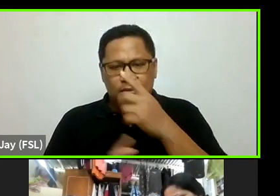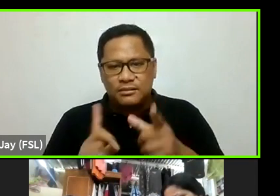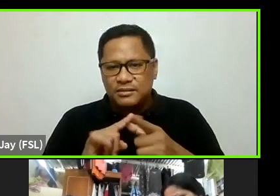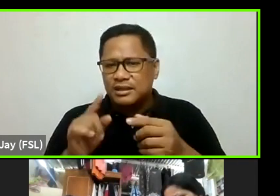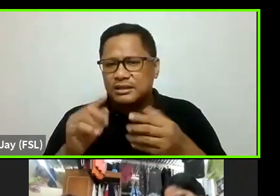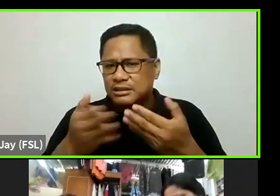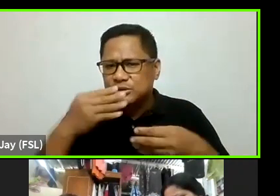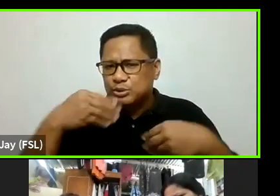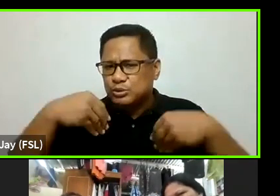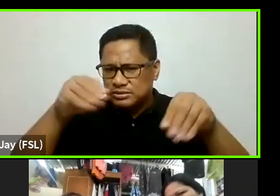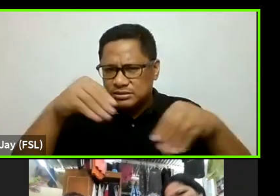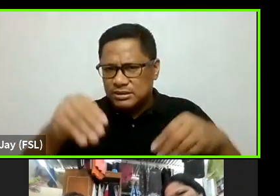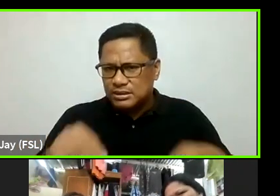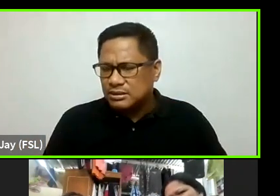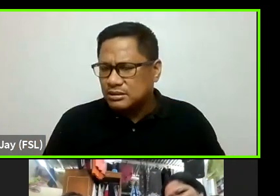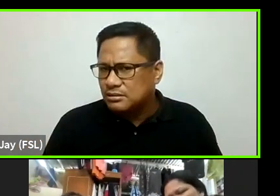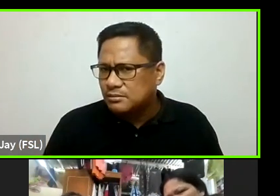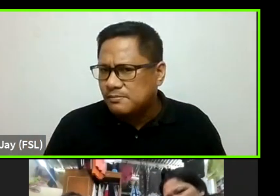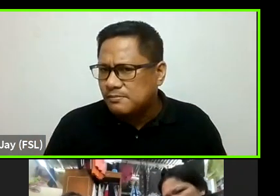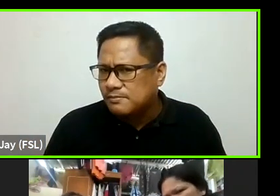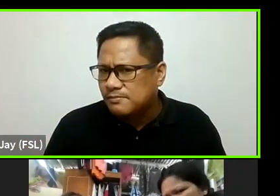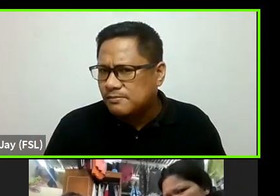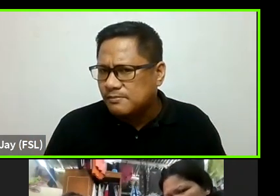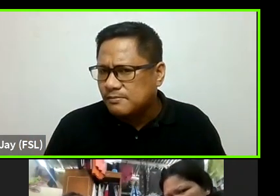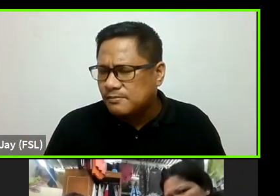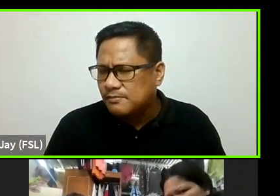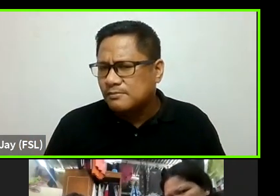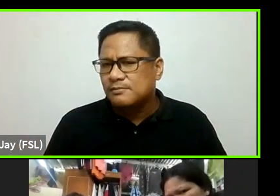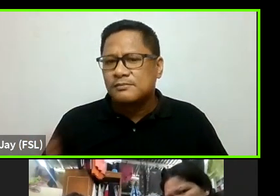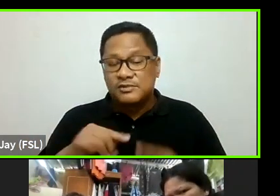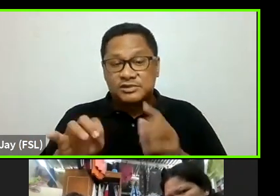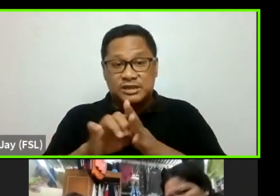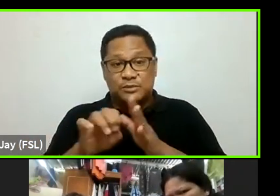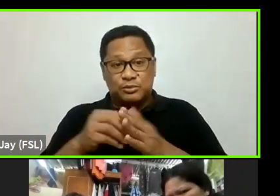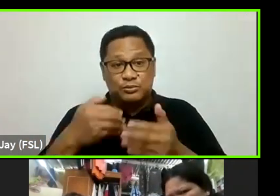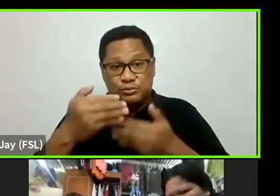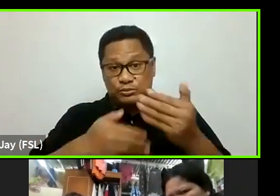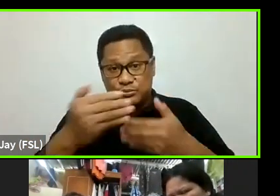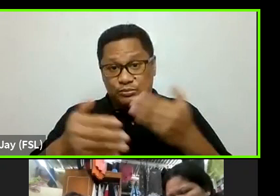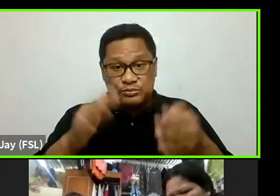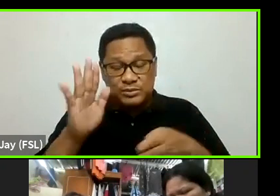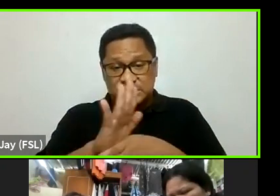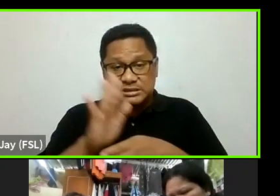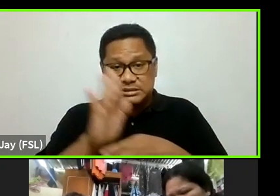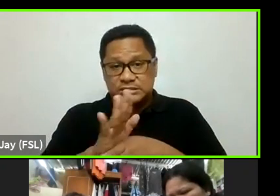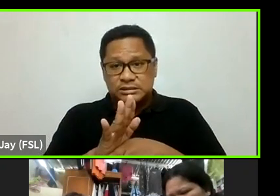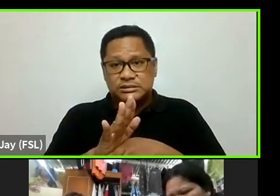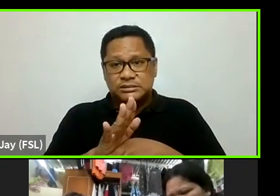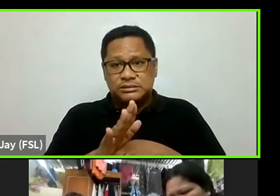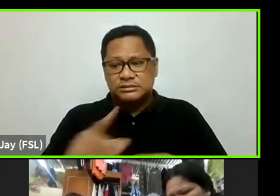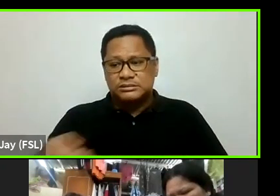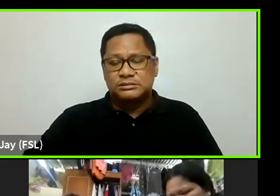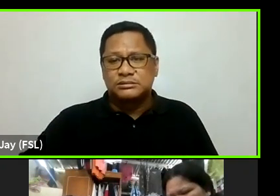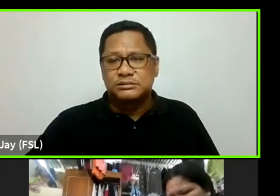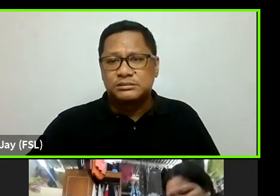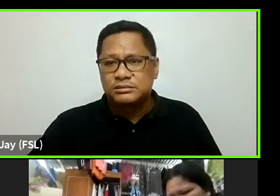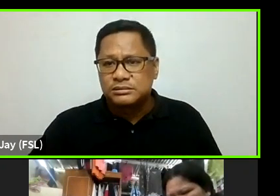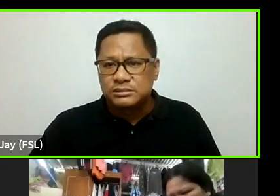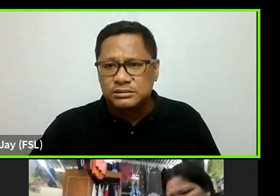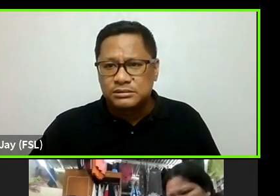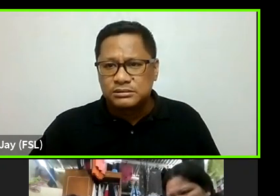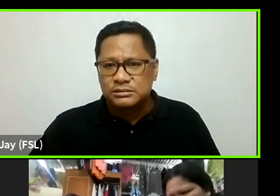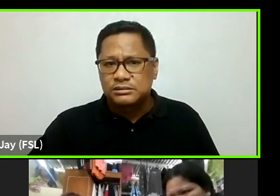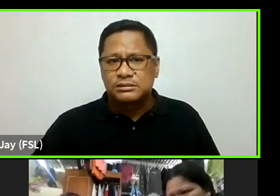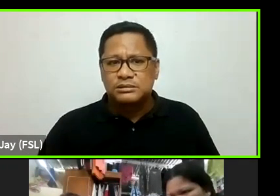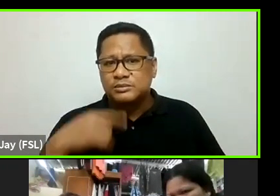i-benta. Ang pagpatakbo lang naman ng business, basta yung column mo dun sa dalawang papel lang kailangan mo